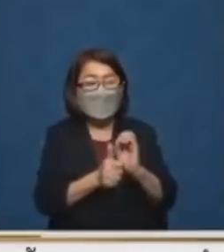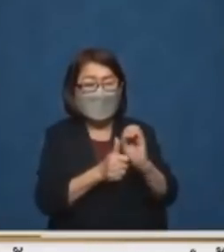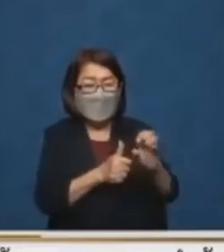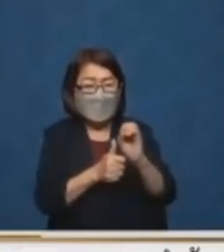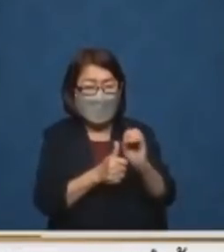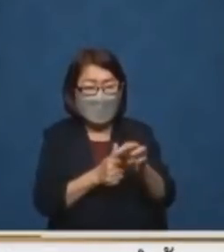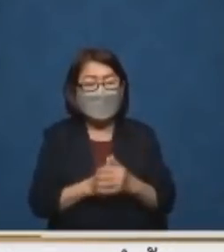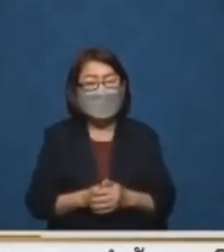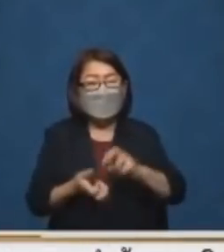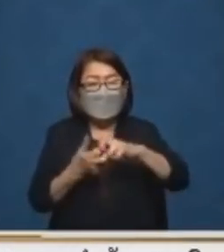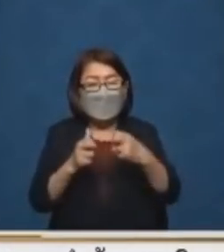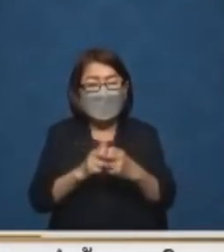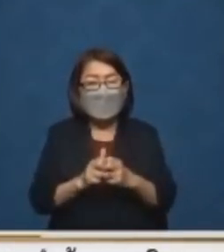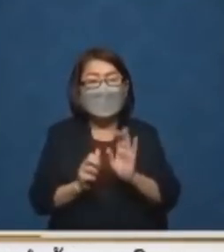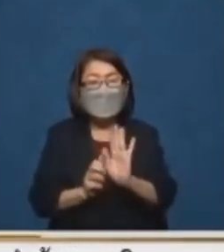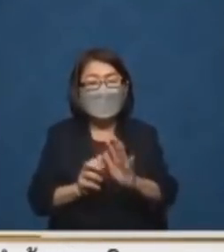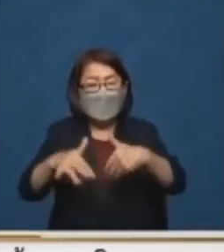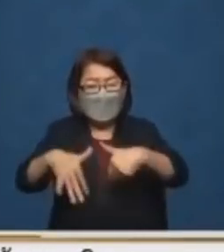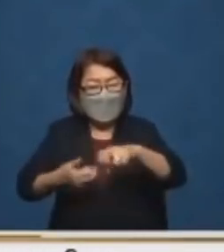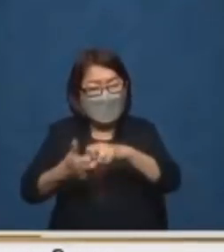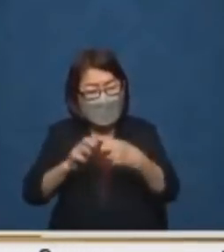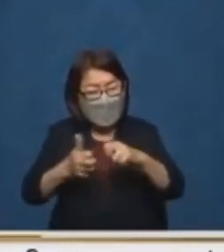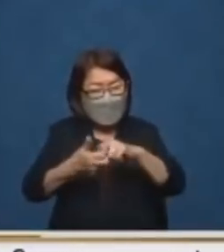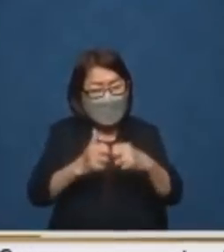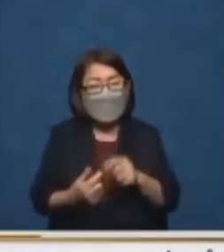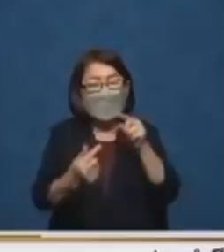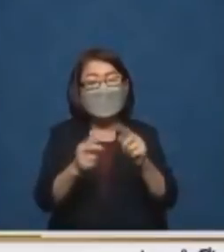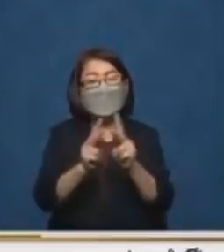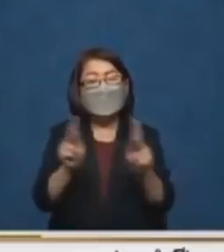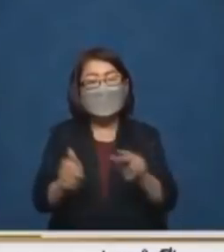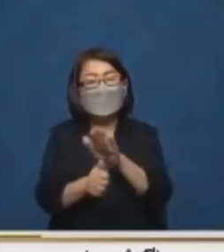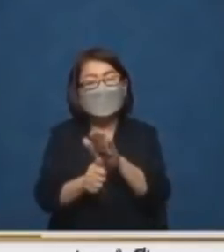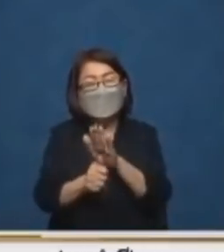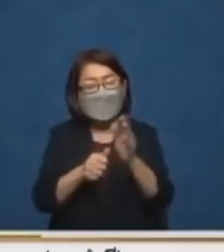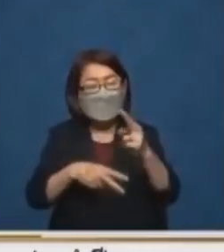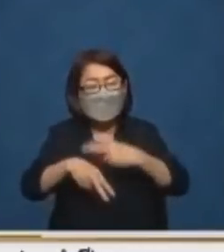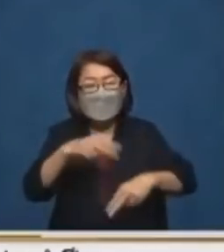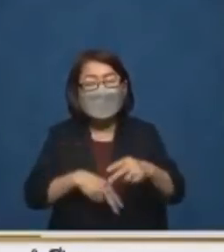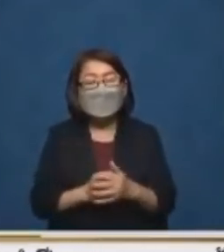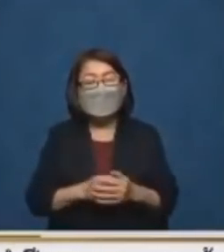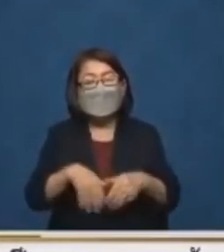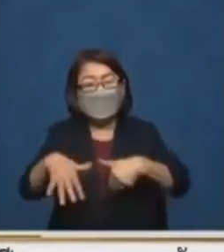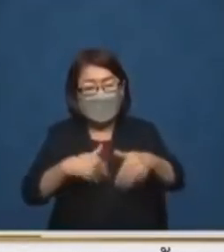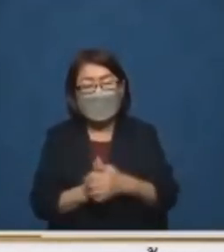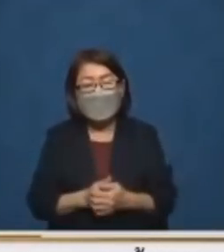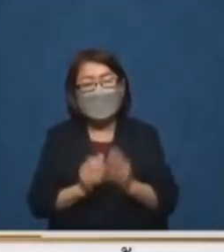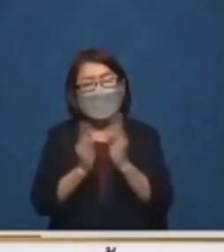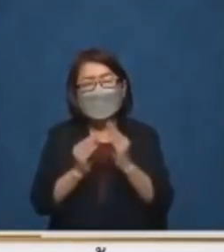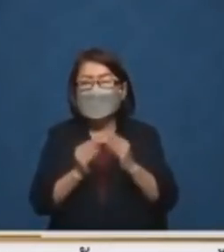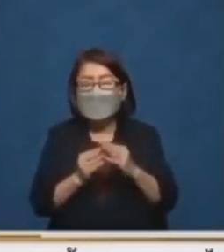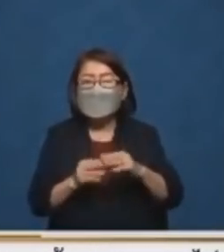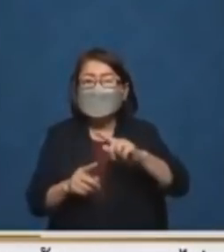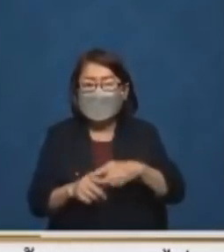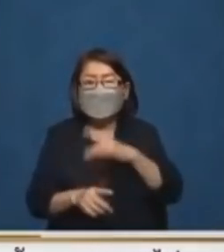ปัญหาของผู้บริโภคในกรมาธิการคนพองผู้บริโภคการประชุมเมวอัคารที่ 17 สิงหาคมไม่กี่วันนี้ครั ทาป